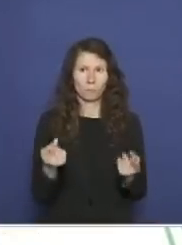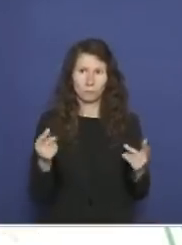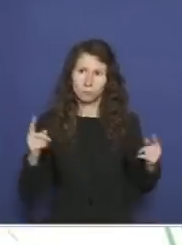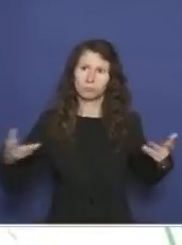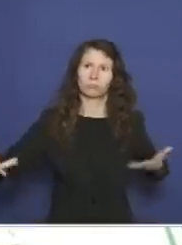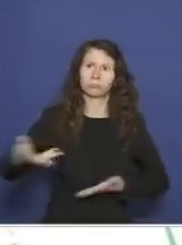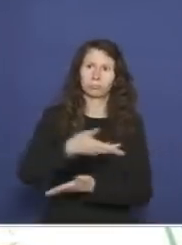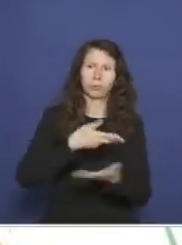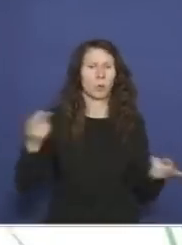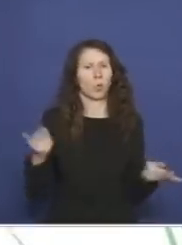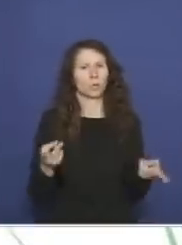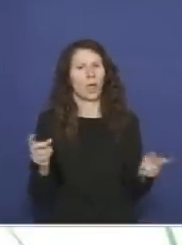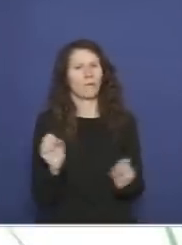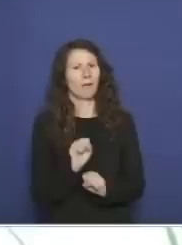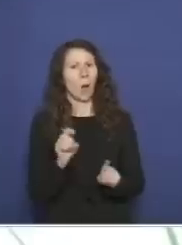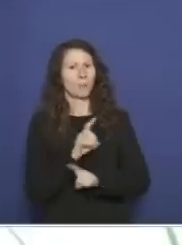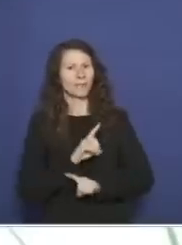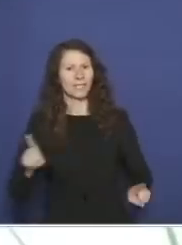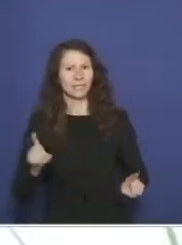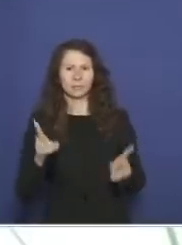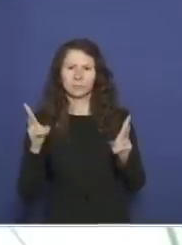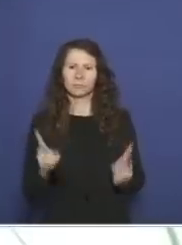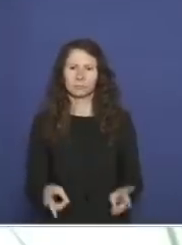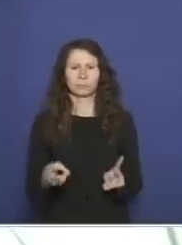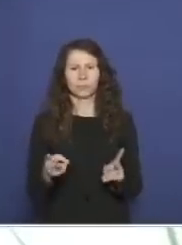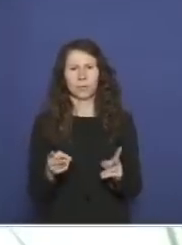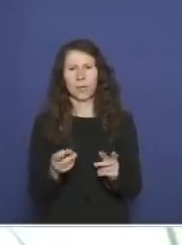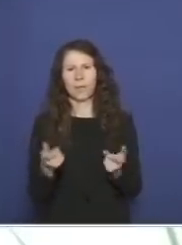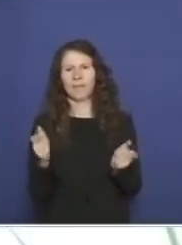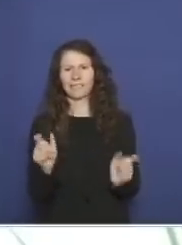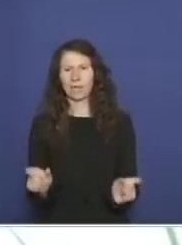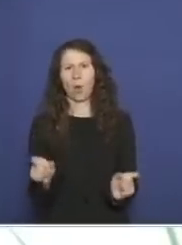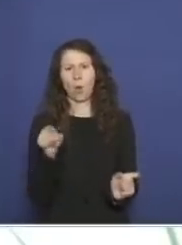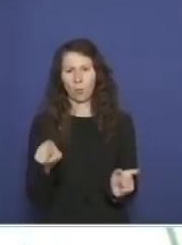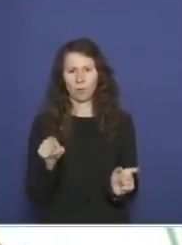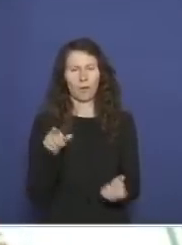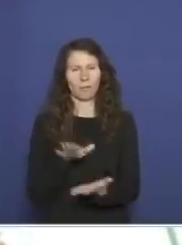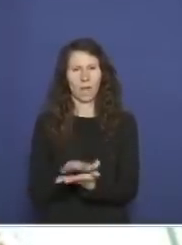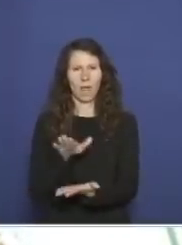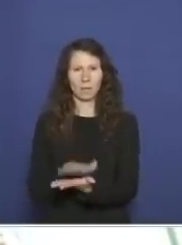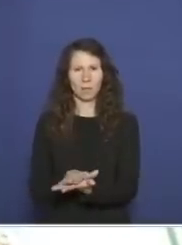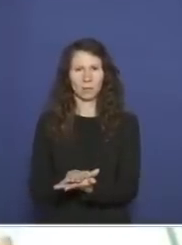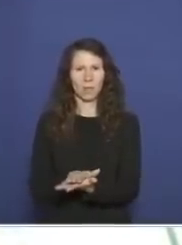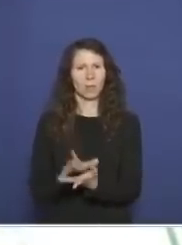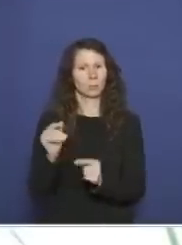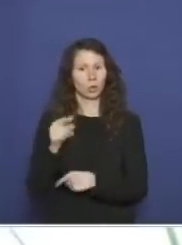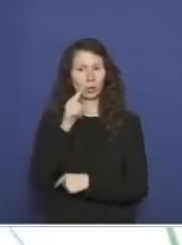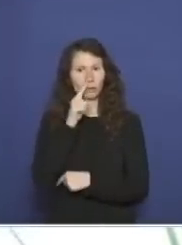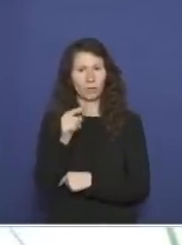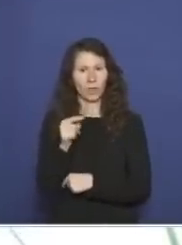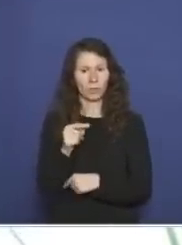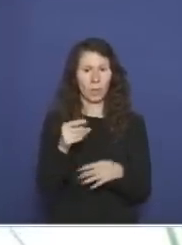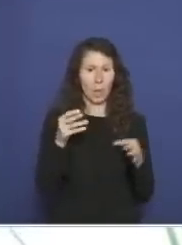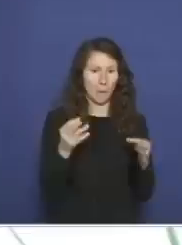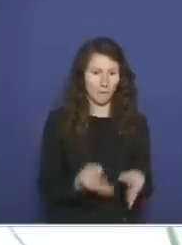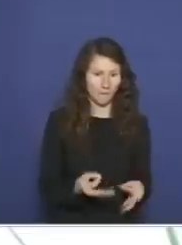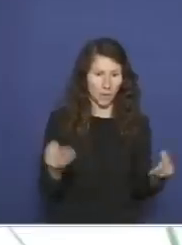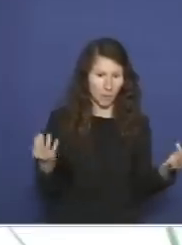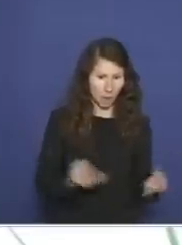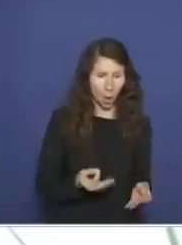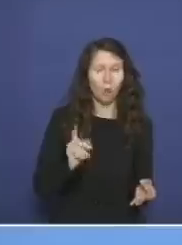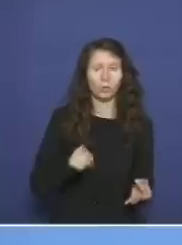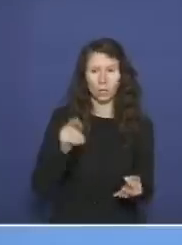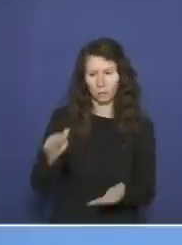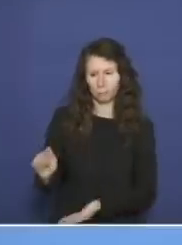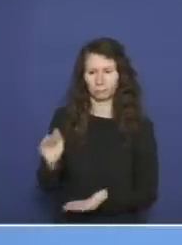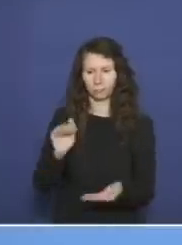einfach präventiv bei? Dann hat man sie im Ernstfall und so lange greift sie ja ohnehin nicht. Dankeschön. Also zuerst einmal, es